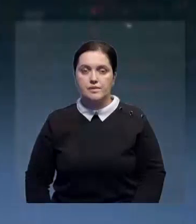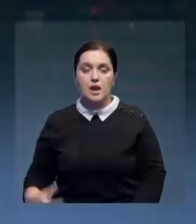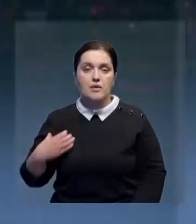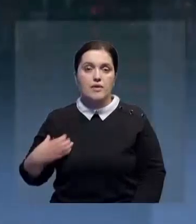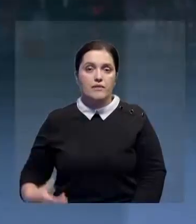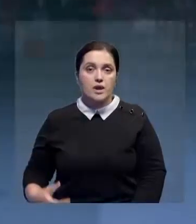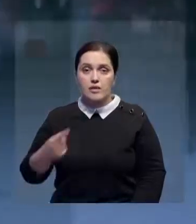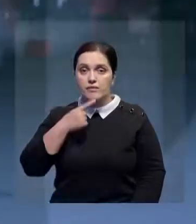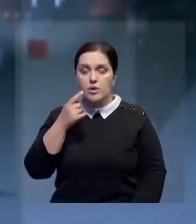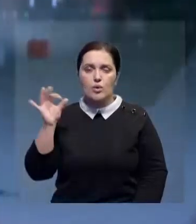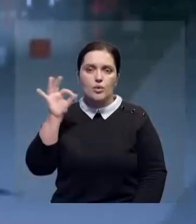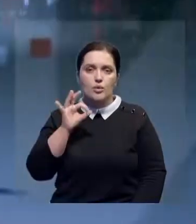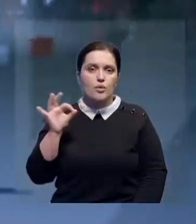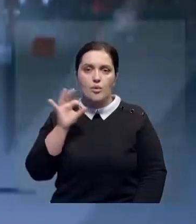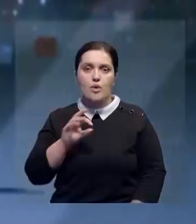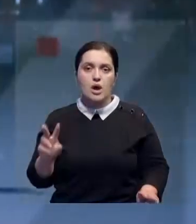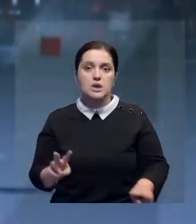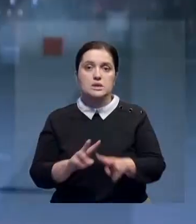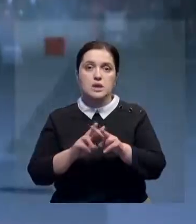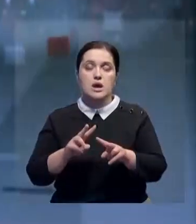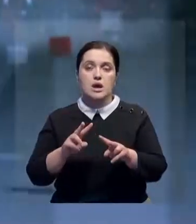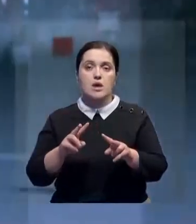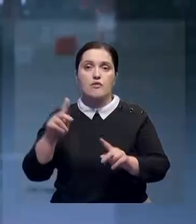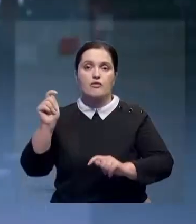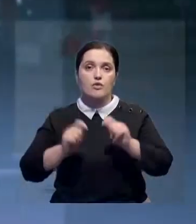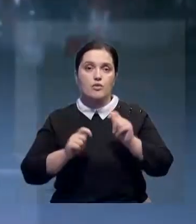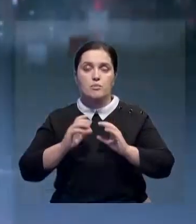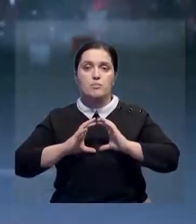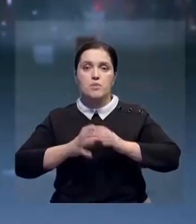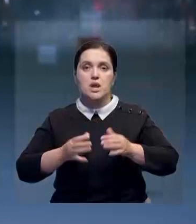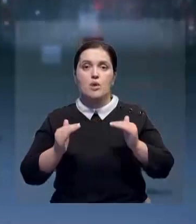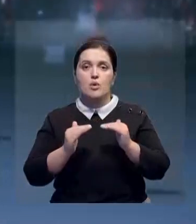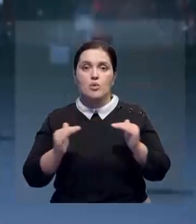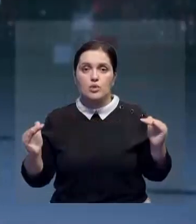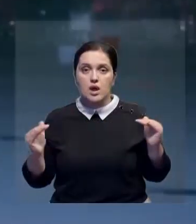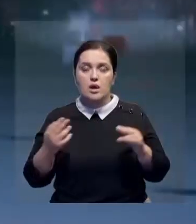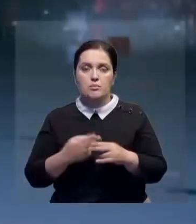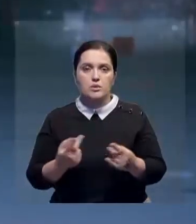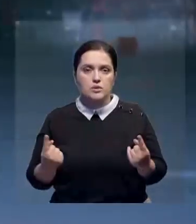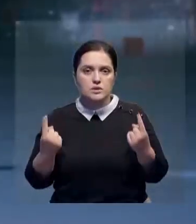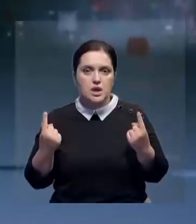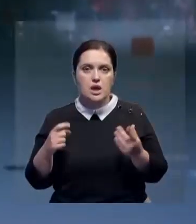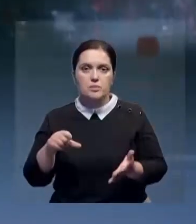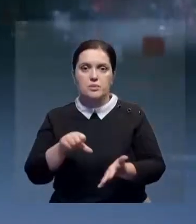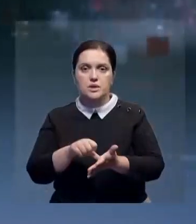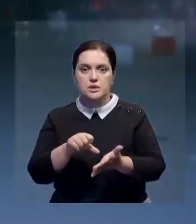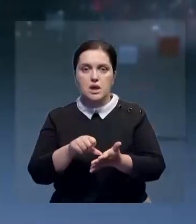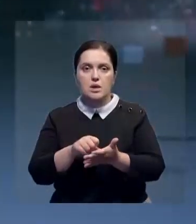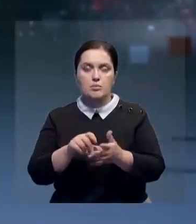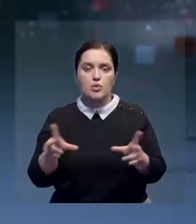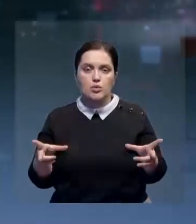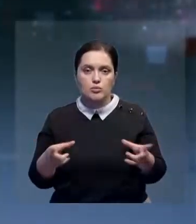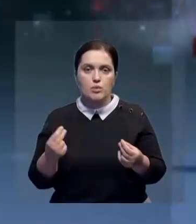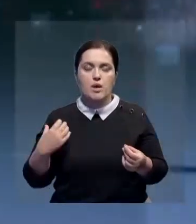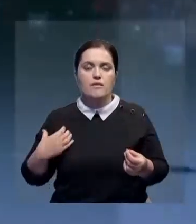во Франции высказались по поводу того что Астана стала столицей форума мирового уровня масштаб и представительство участников